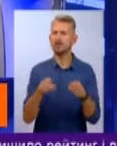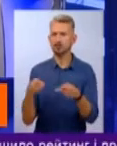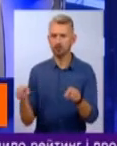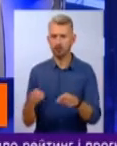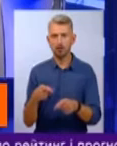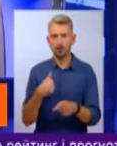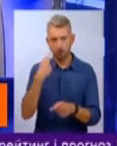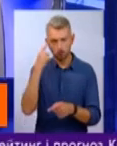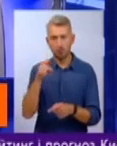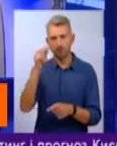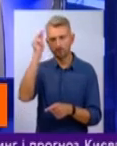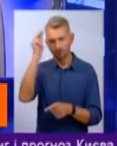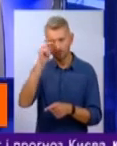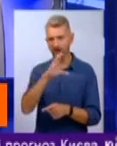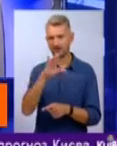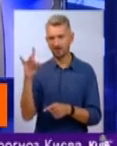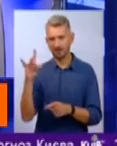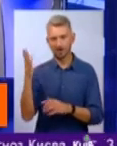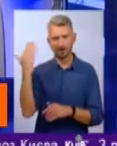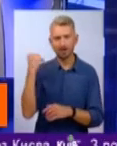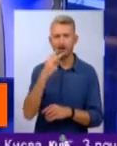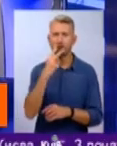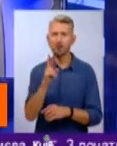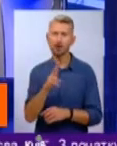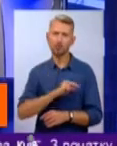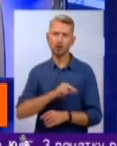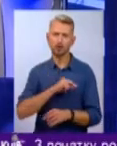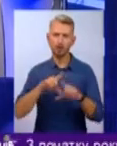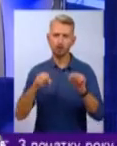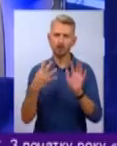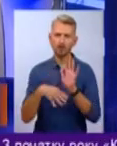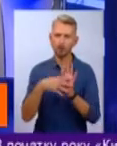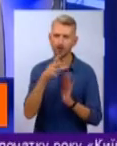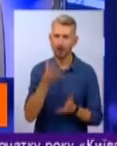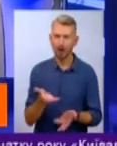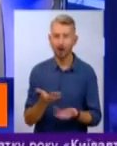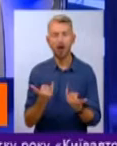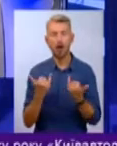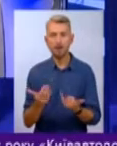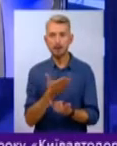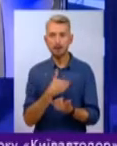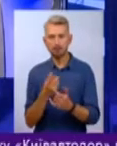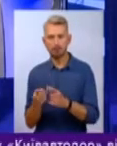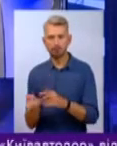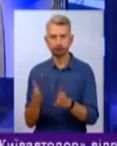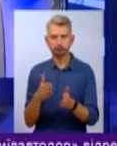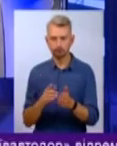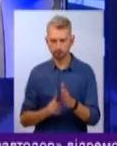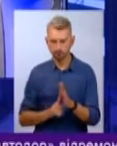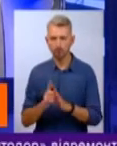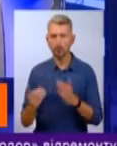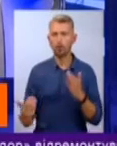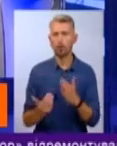напевно, вчилися в радянській або бачили, як працювали школи в 90-х роках. Тепер ми перейшли у нове тисячоліття.